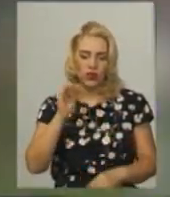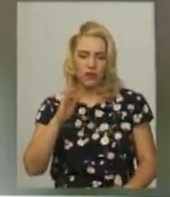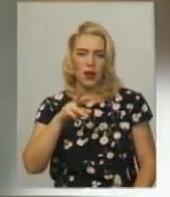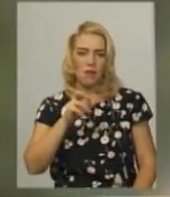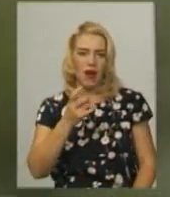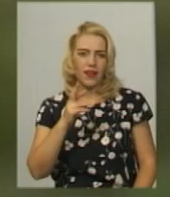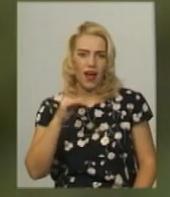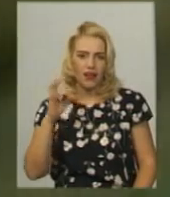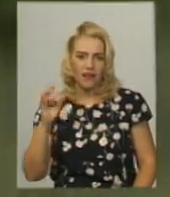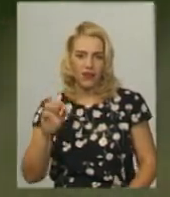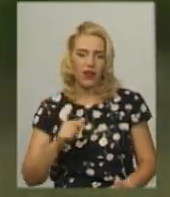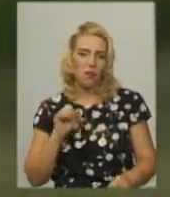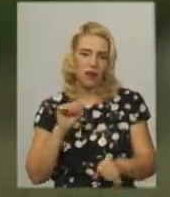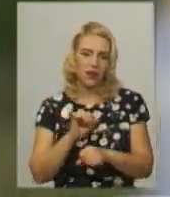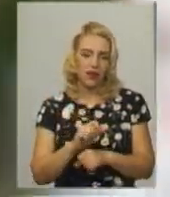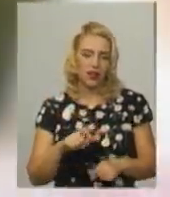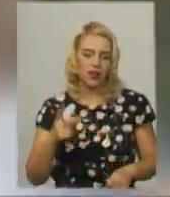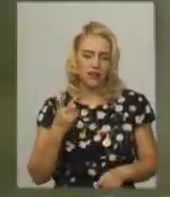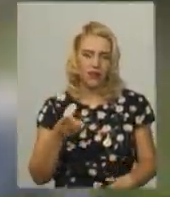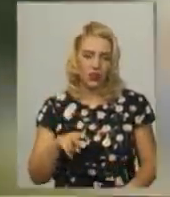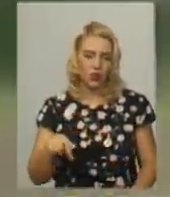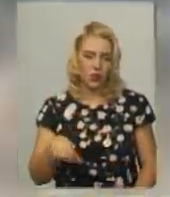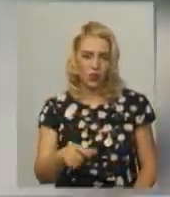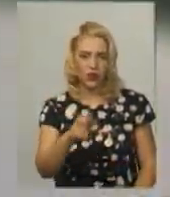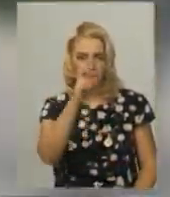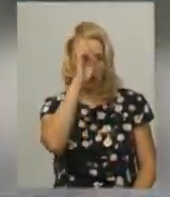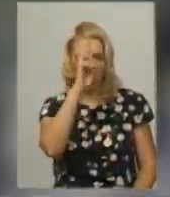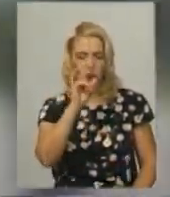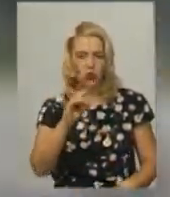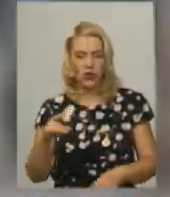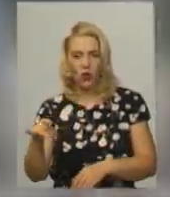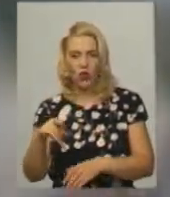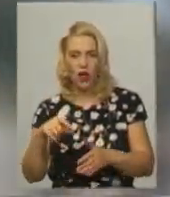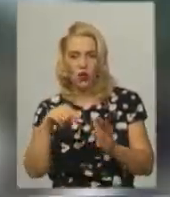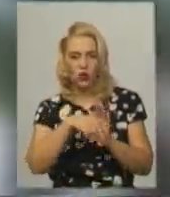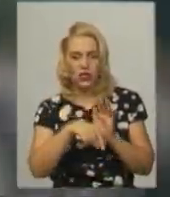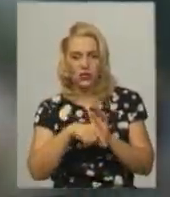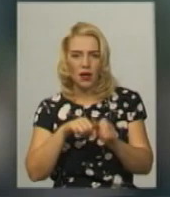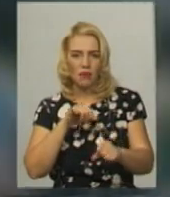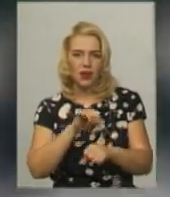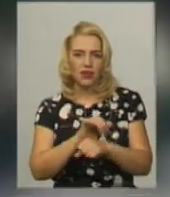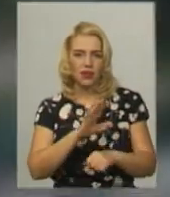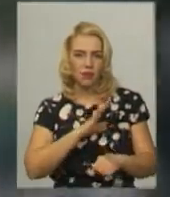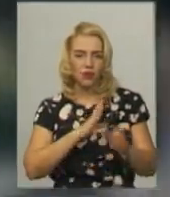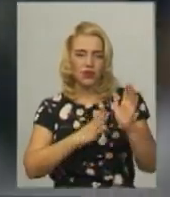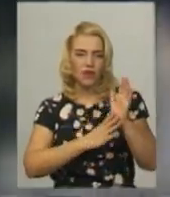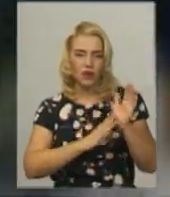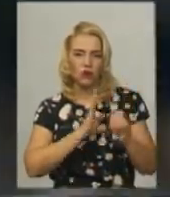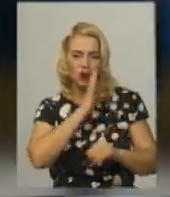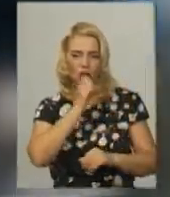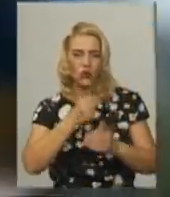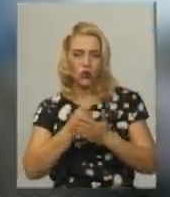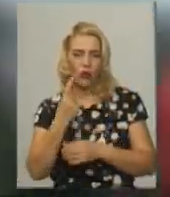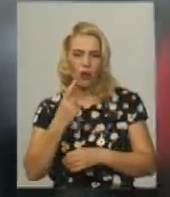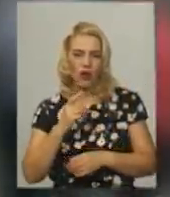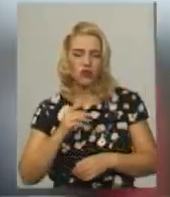району перекрили дві дороги державного та регіонального значення. Перекриття тривало з 9 ранку до 1 години дня.